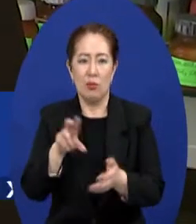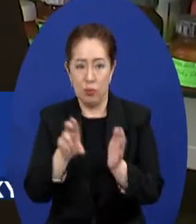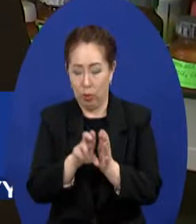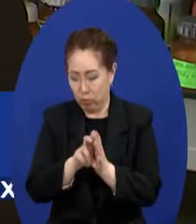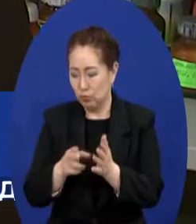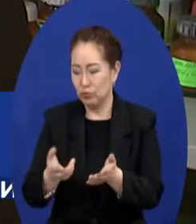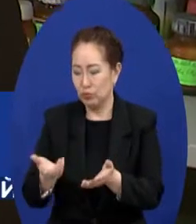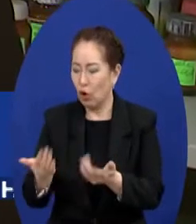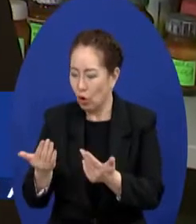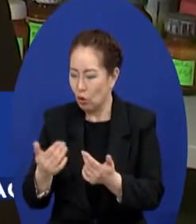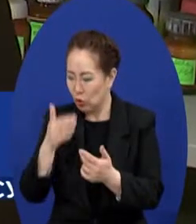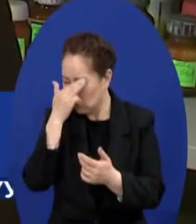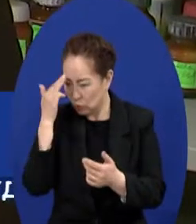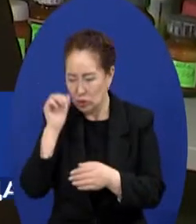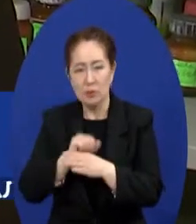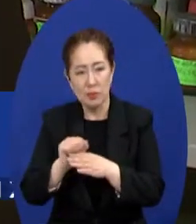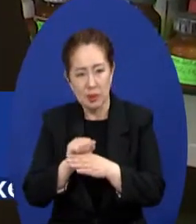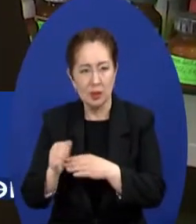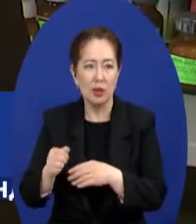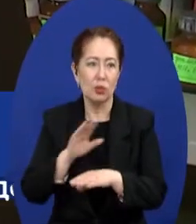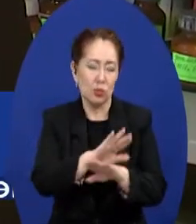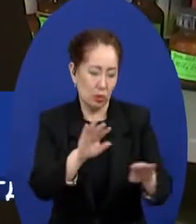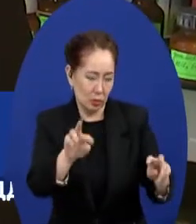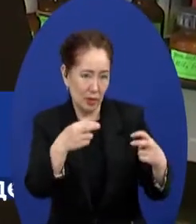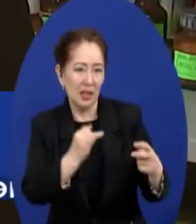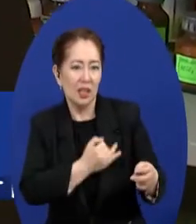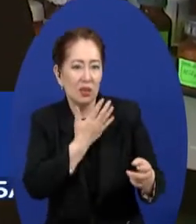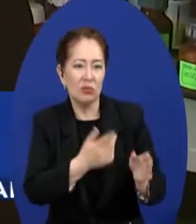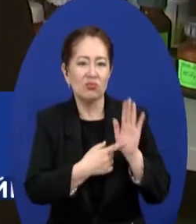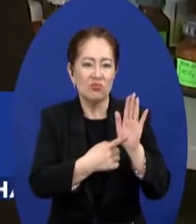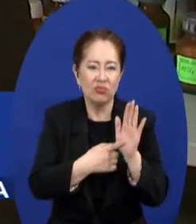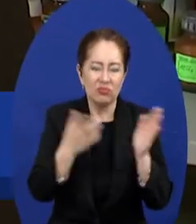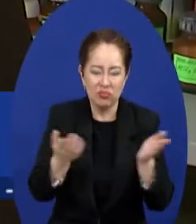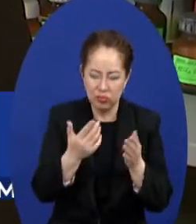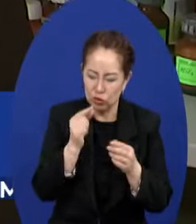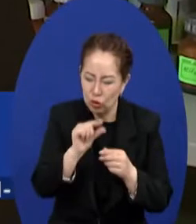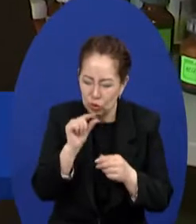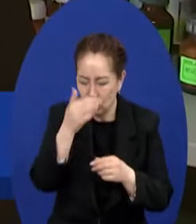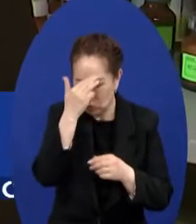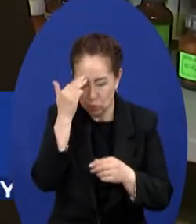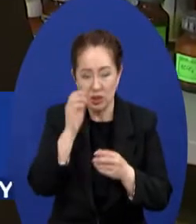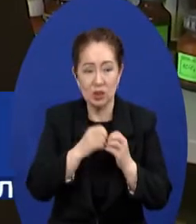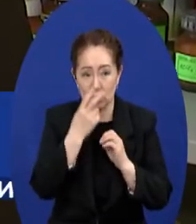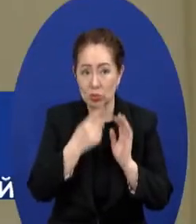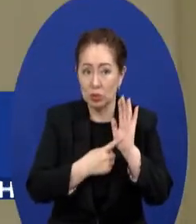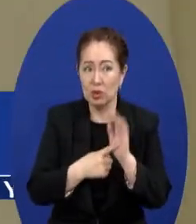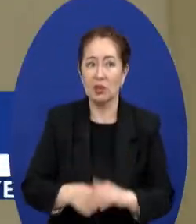хөнгөн туршилтыг бэлдээл одоо сурагчдынхаа жоох идэвхжүүлэх зорилгоор баг зэрэг туршилтуудыг үзүүлдэг